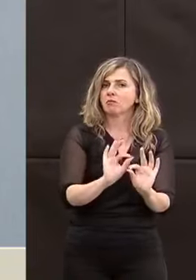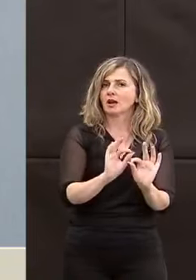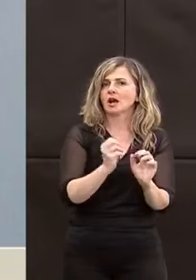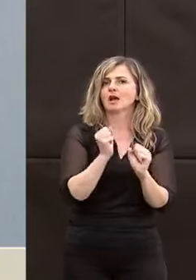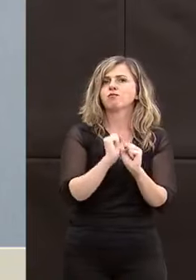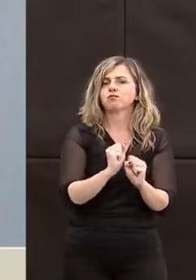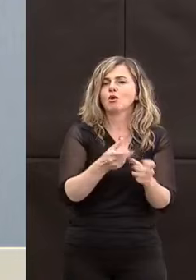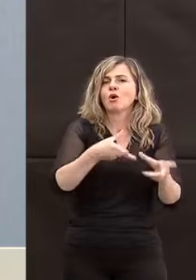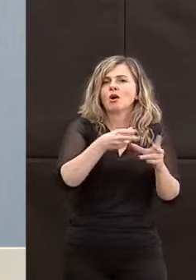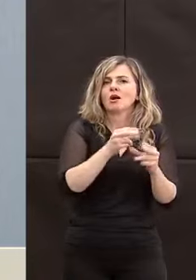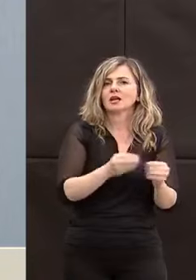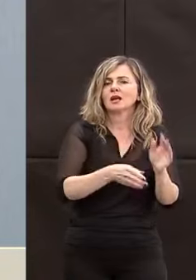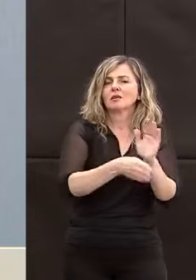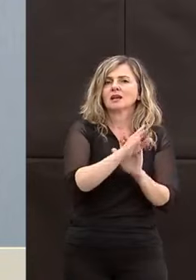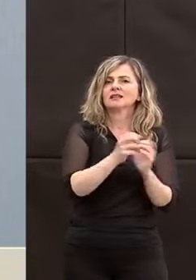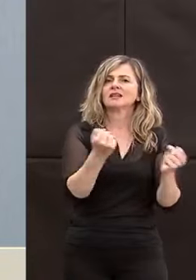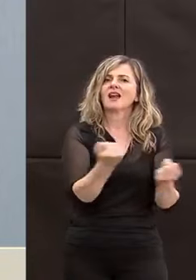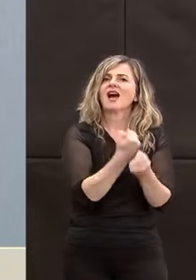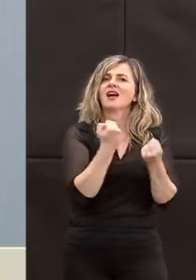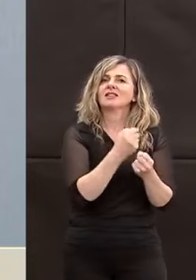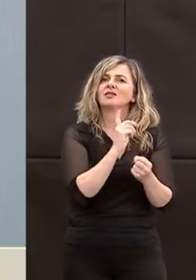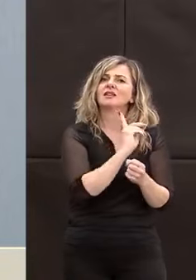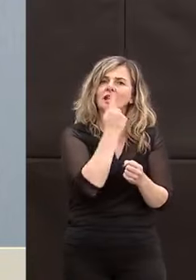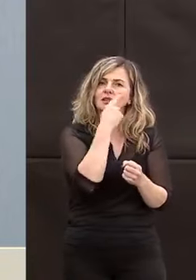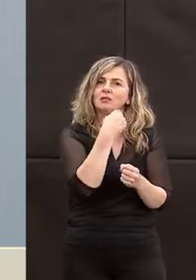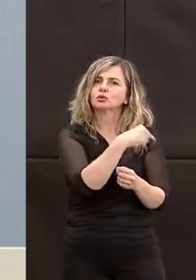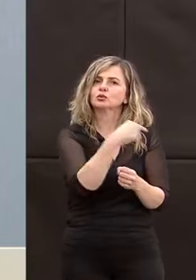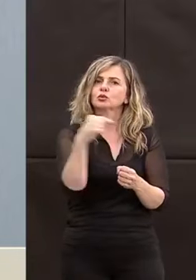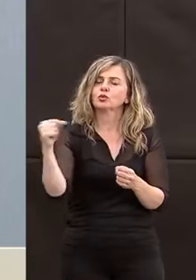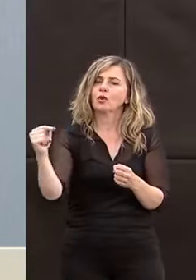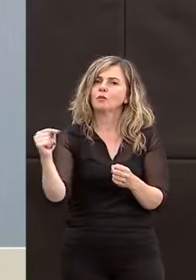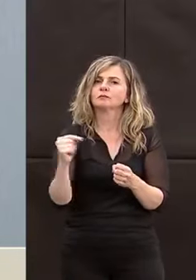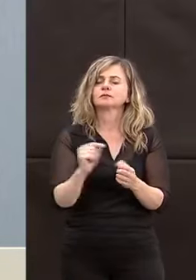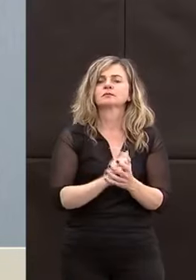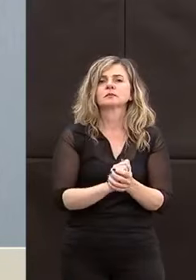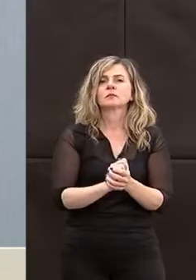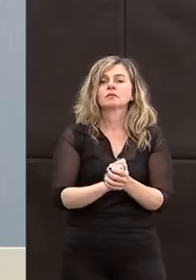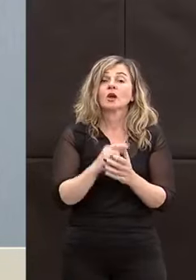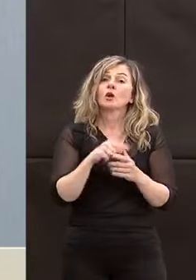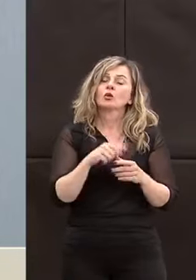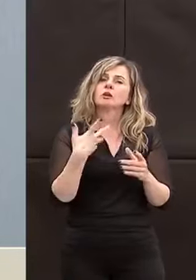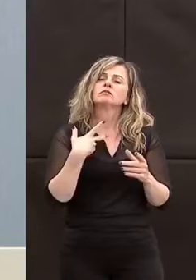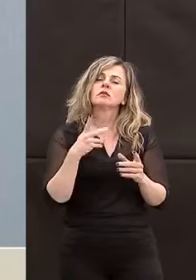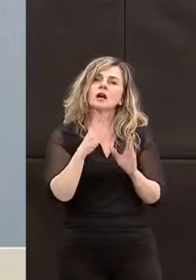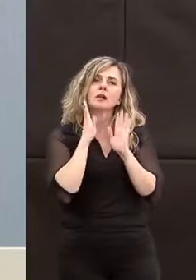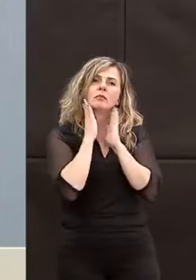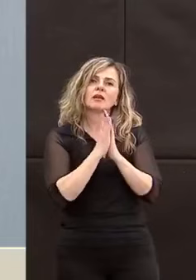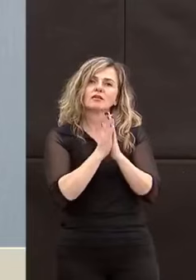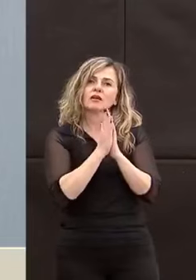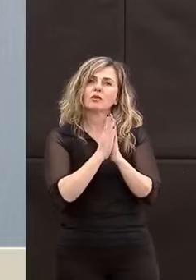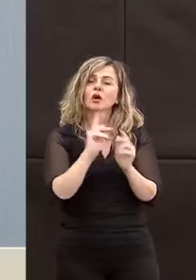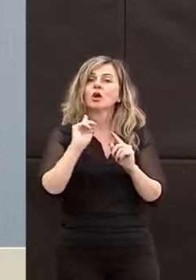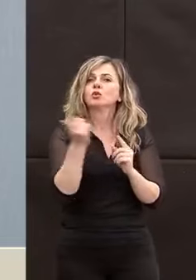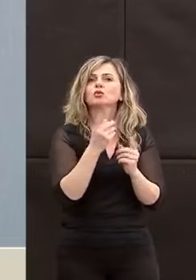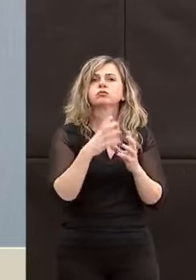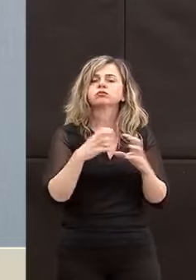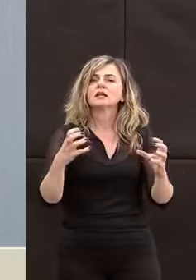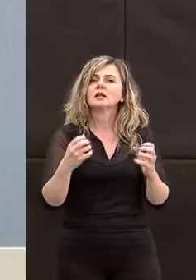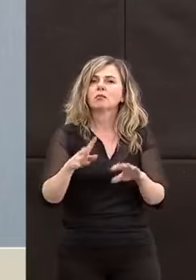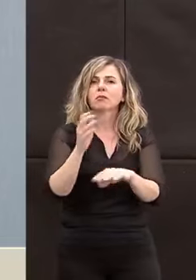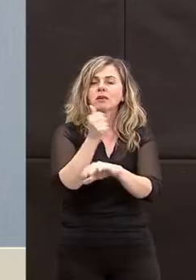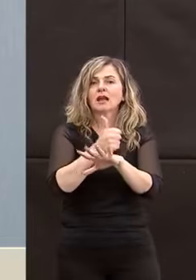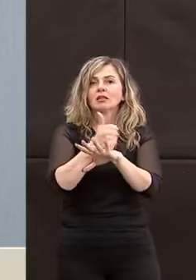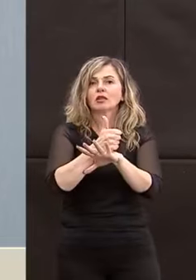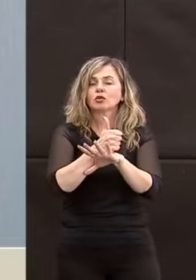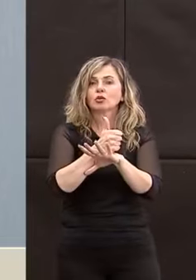propria attività e qui faccio anche un appello a tutti gli imprenditori in questi giorni hanno